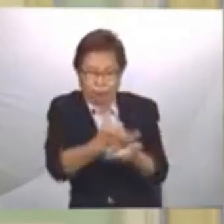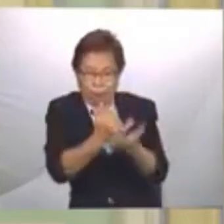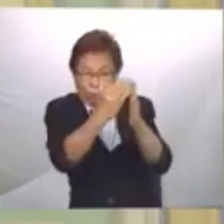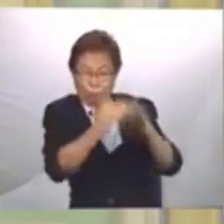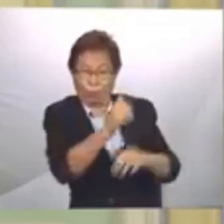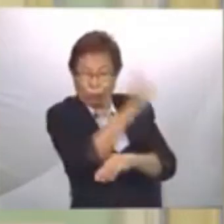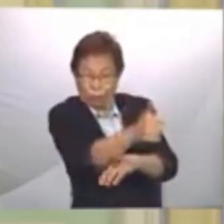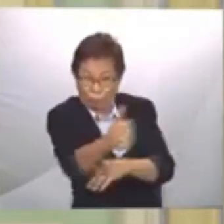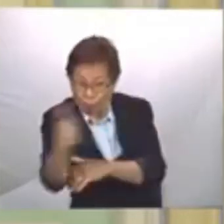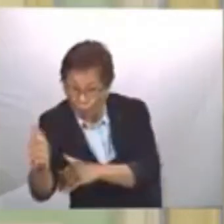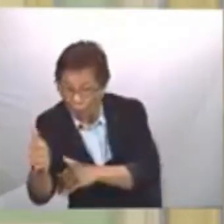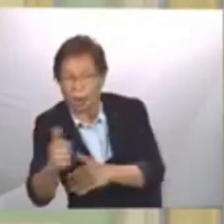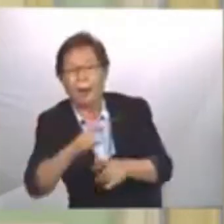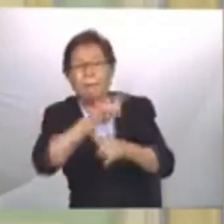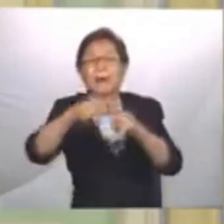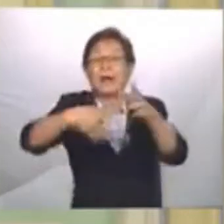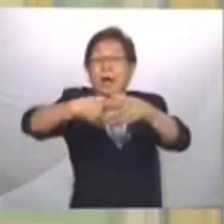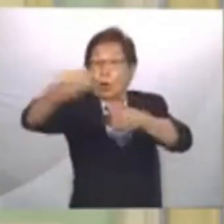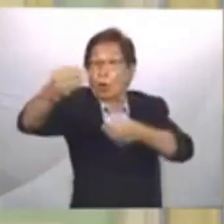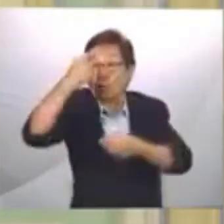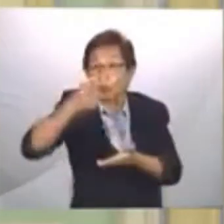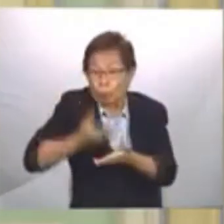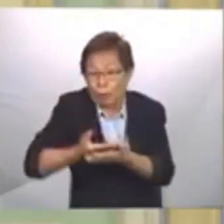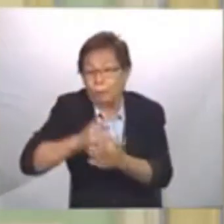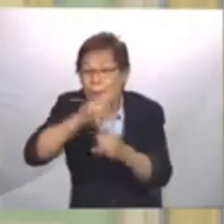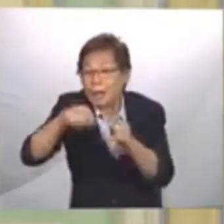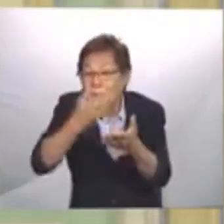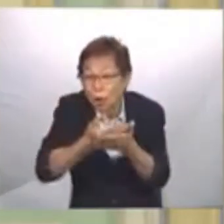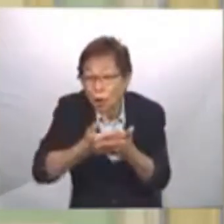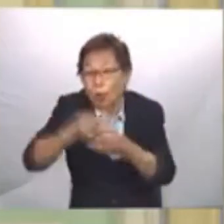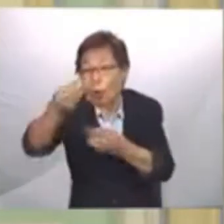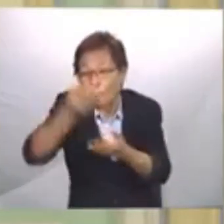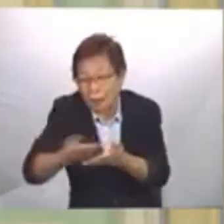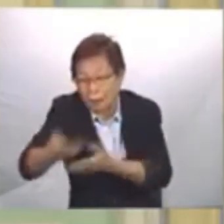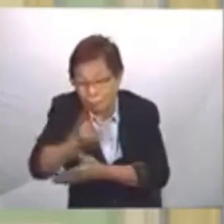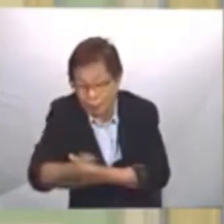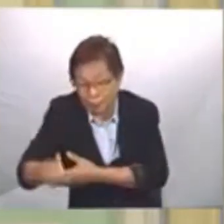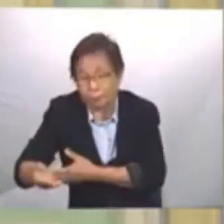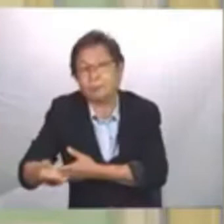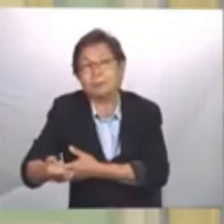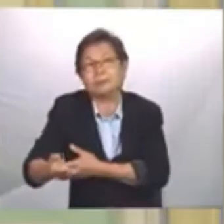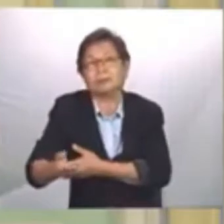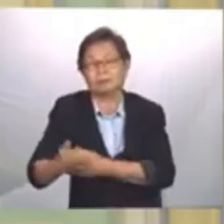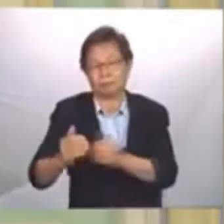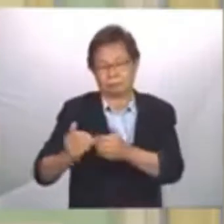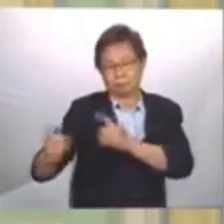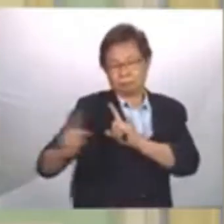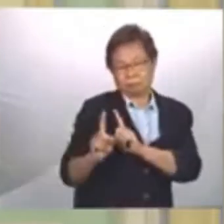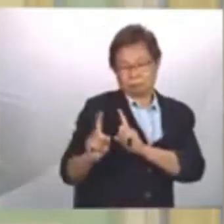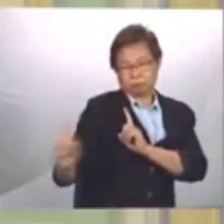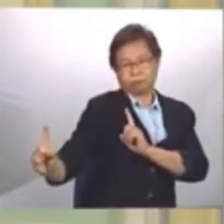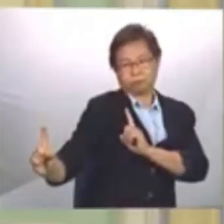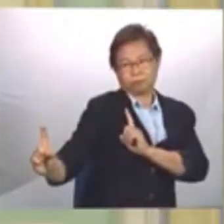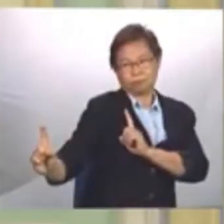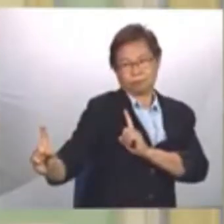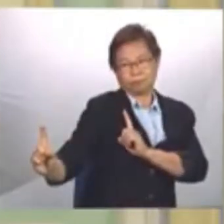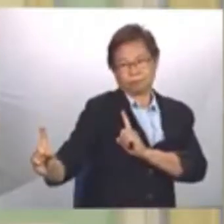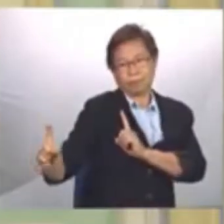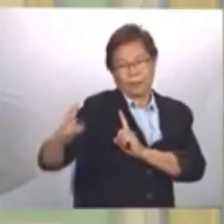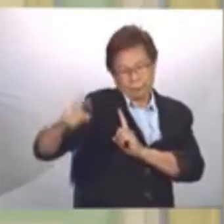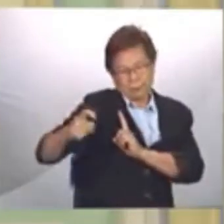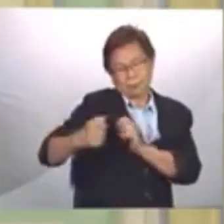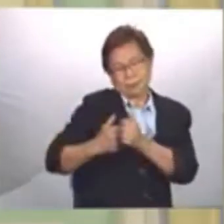masing-masing, tetapi apabila keluar untuk membeli barang keperluan, juga penjarakan sosial mesti